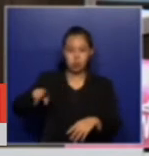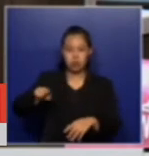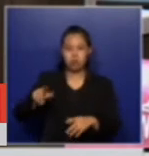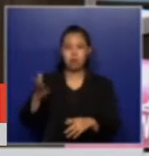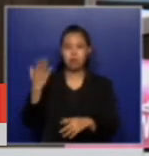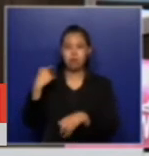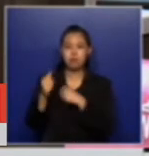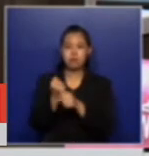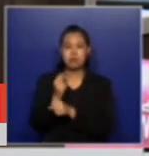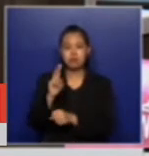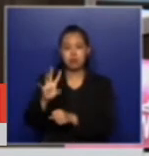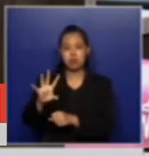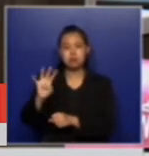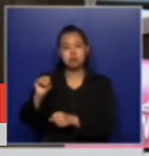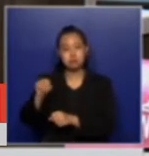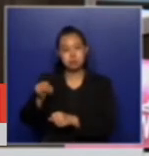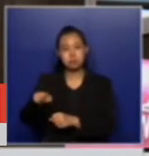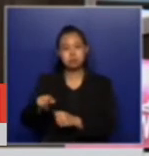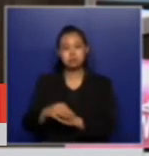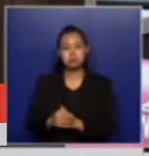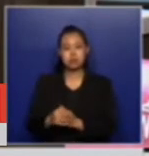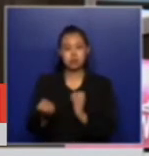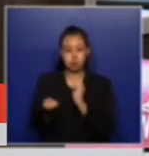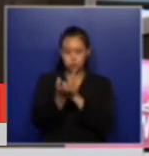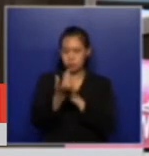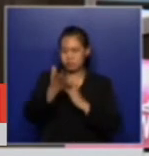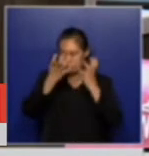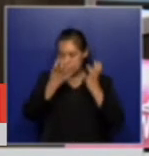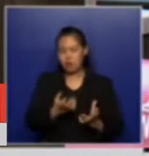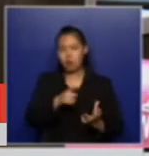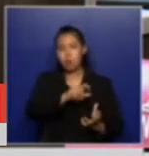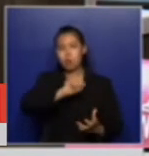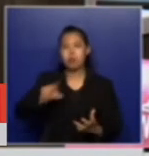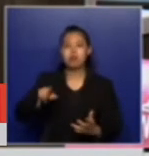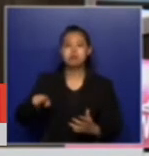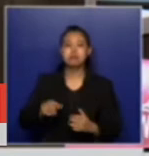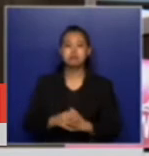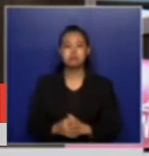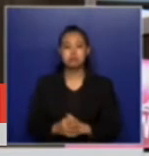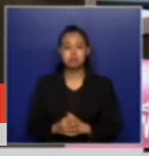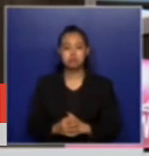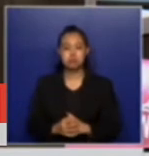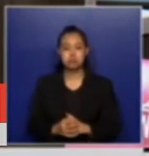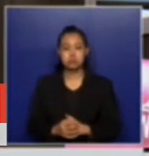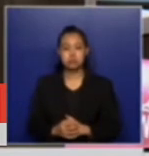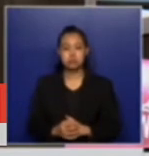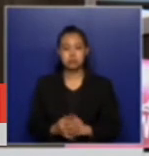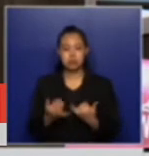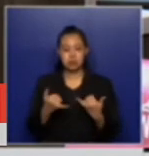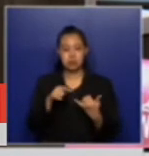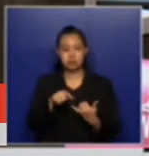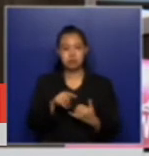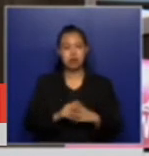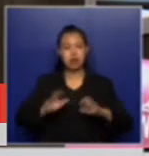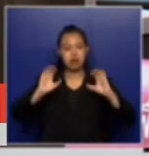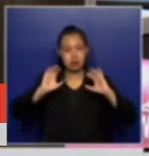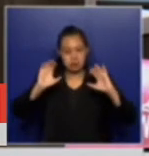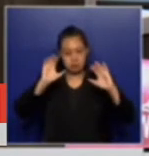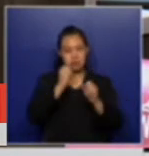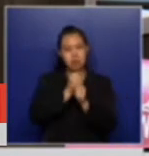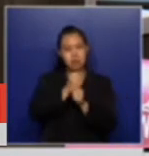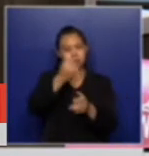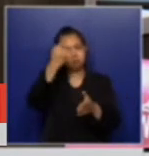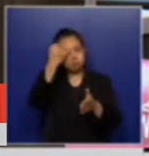ำกุ้งซะด้วยซ้ำอันนี้นะฮะเล็งเห็นได้ชัดเจนว่าเป็นการตอบย้ำความผิดพลาดที่รัฐบาล